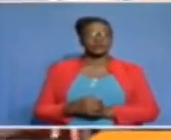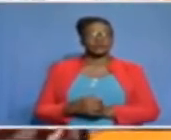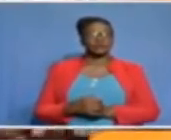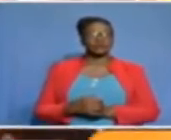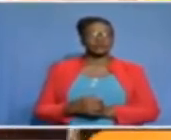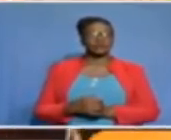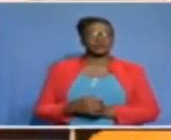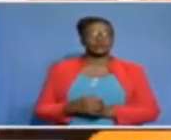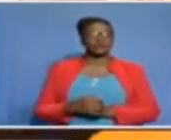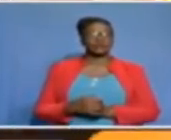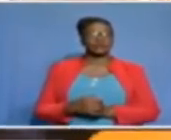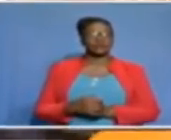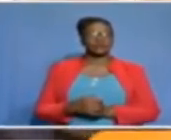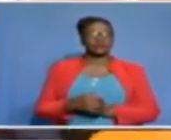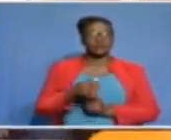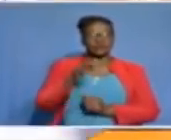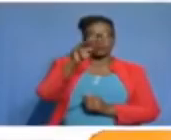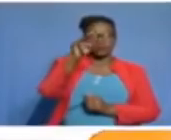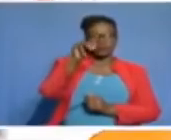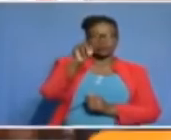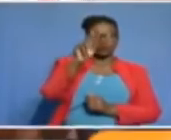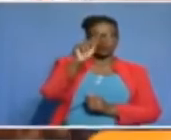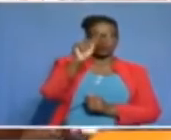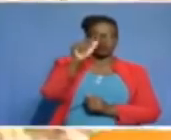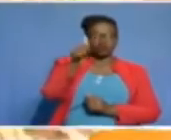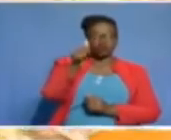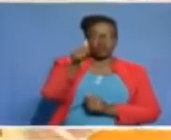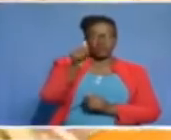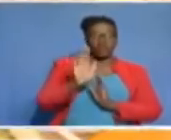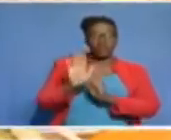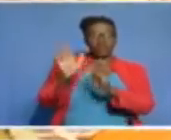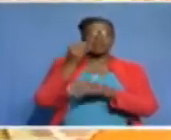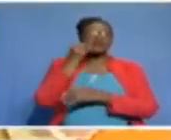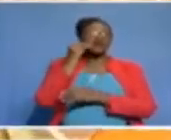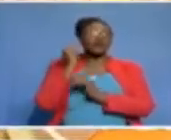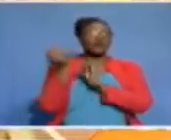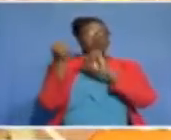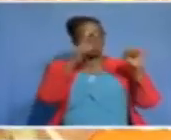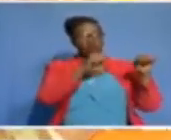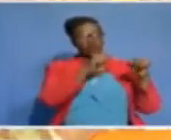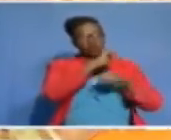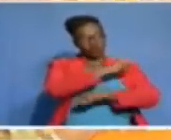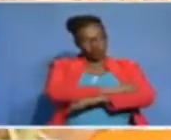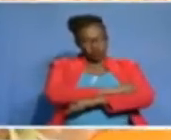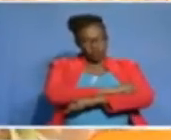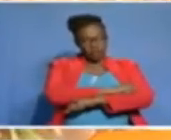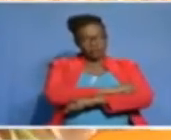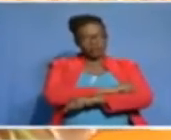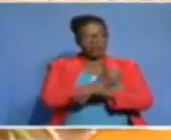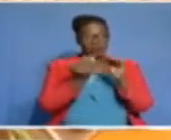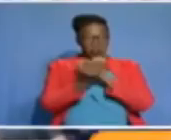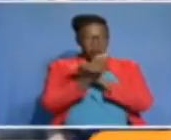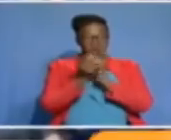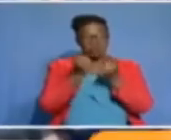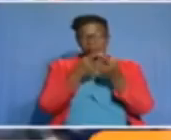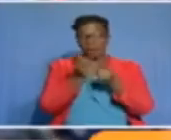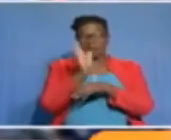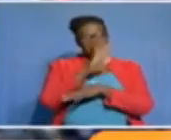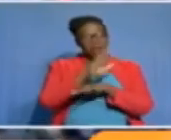Nimrod Mutua, mtoto wa darasa la 6, aliondoka nyumbani kwenda shuleni Jumaa asubuhi, lakini hakurejea tena.